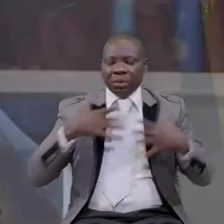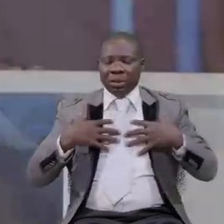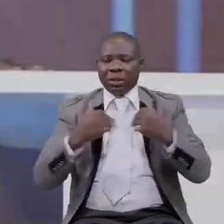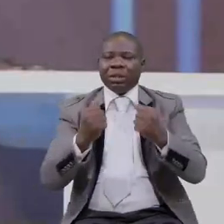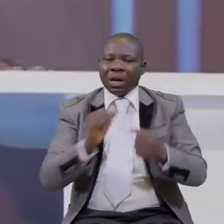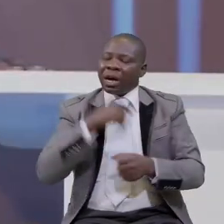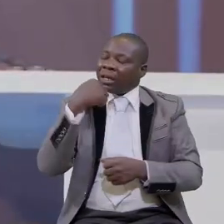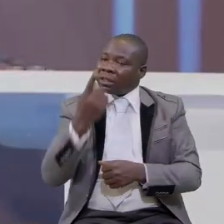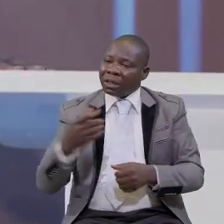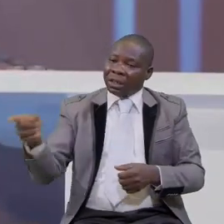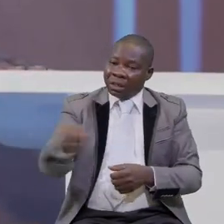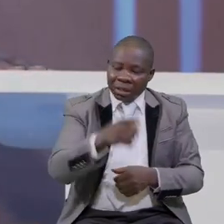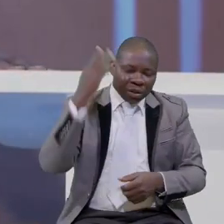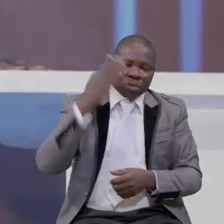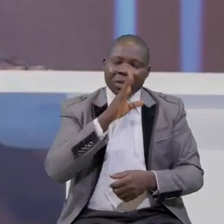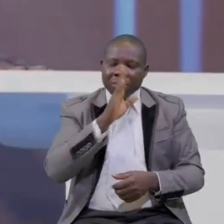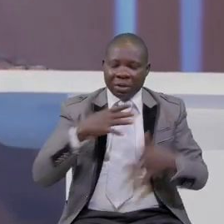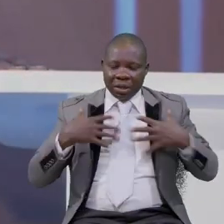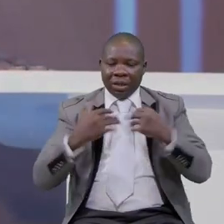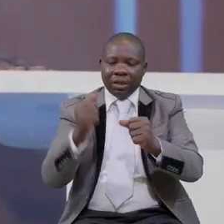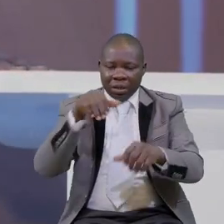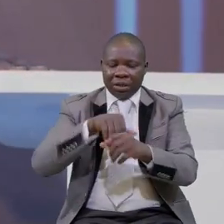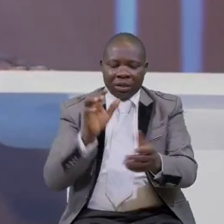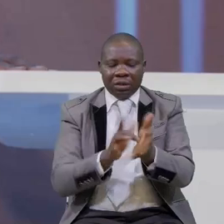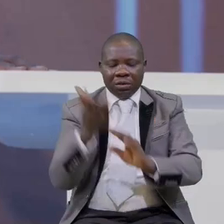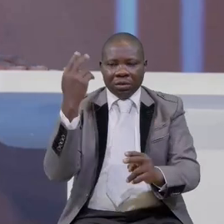J'ai dit, ils seront guéris.